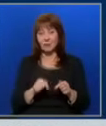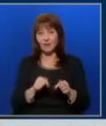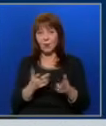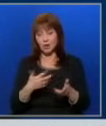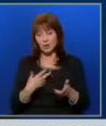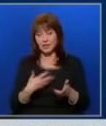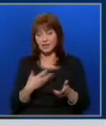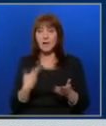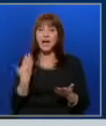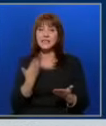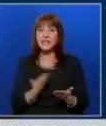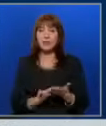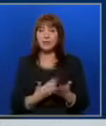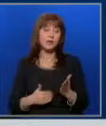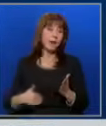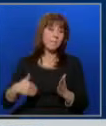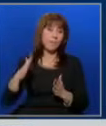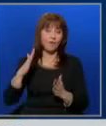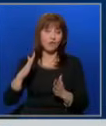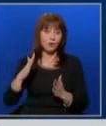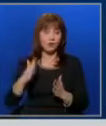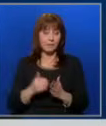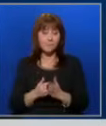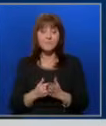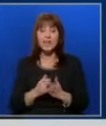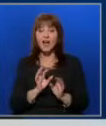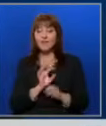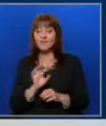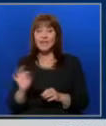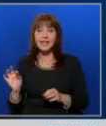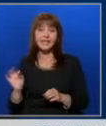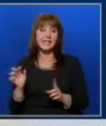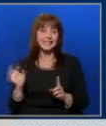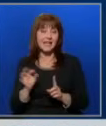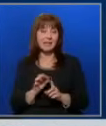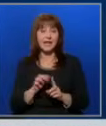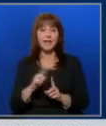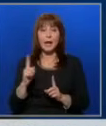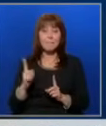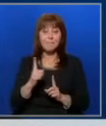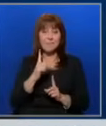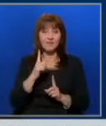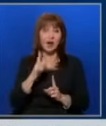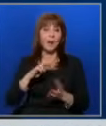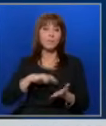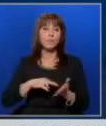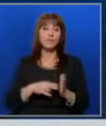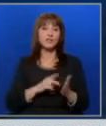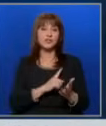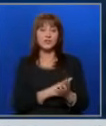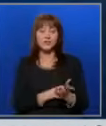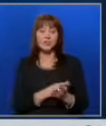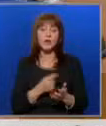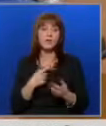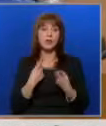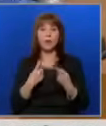бъдат. Бяхме заложили много по-високи критерии, защото винаги целта на Възраждане е да бъде първа политическа сила. Затова се борим и целта ни е да